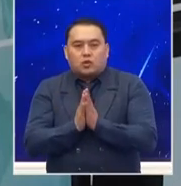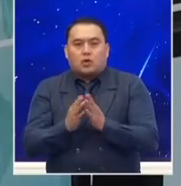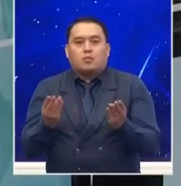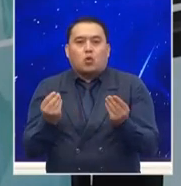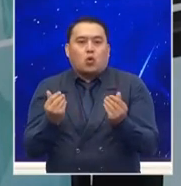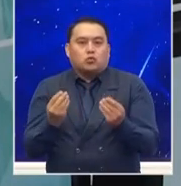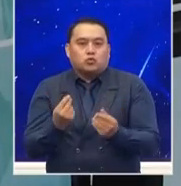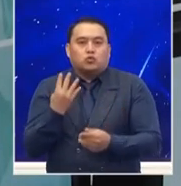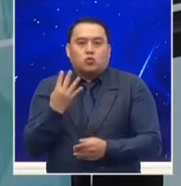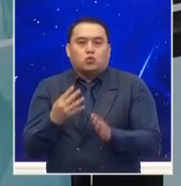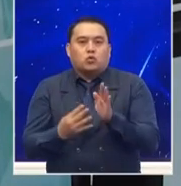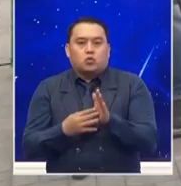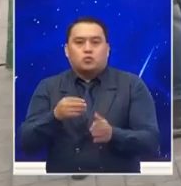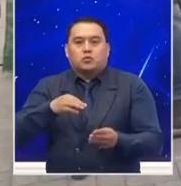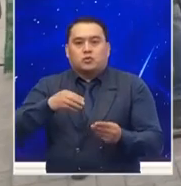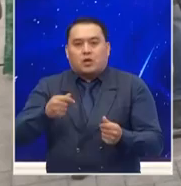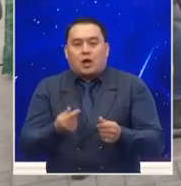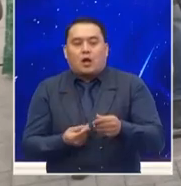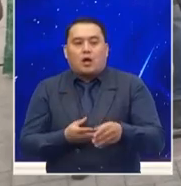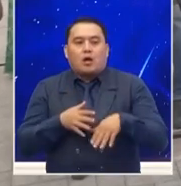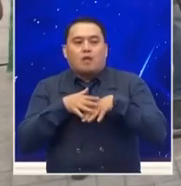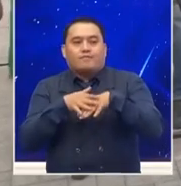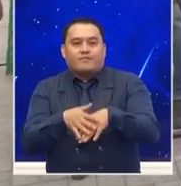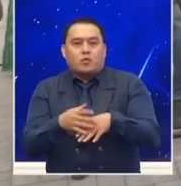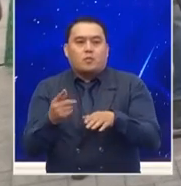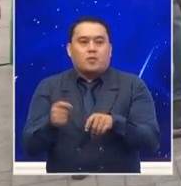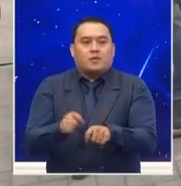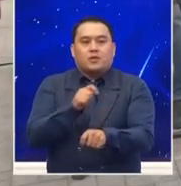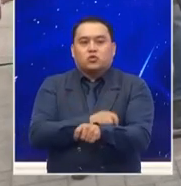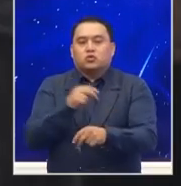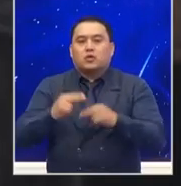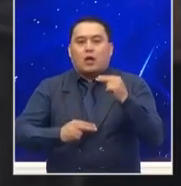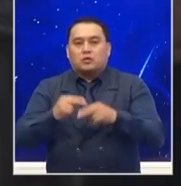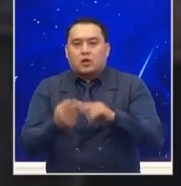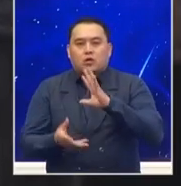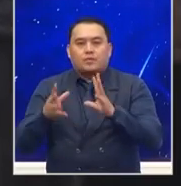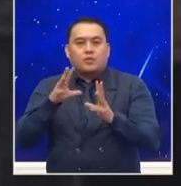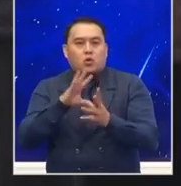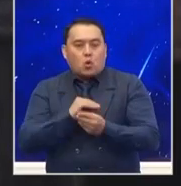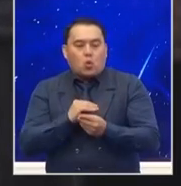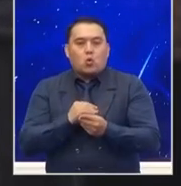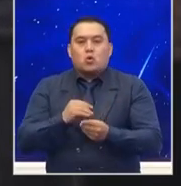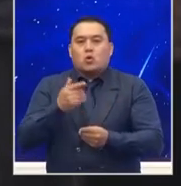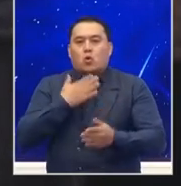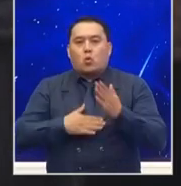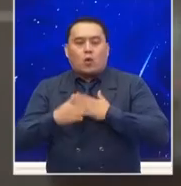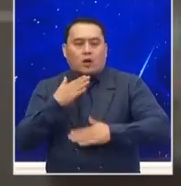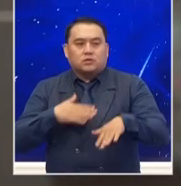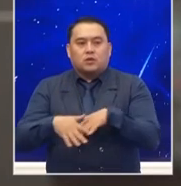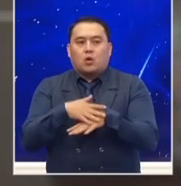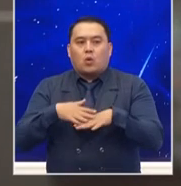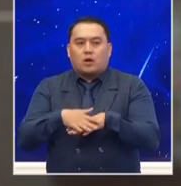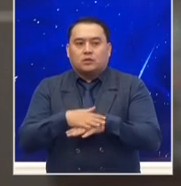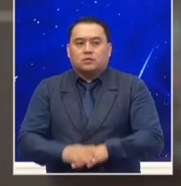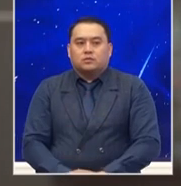4-те 9 миллиард теңге алдыртты, 13-те 1 мың шаршы метрге салдыртты. Нәтижесіне көпте өзі де қуанышты.